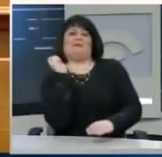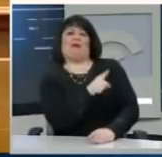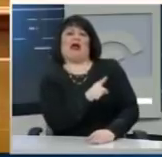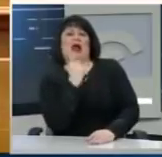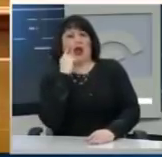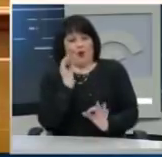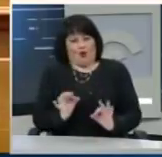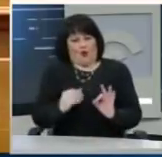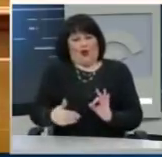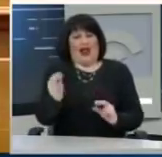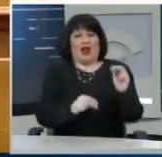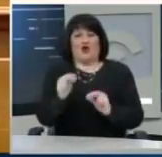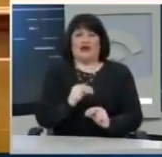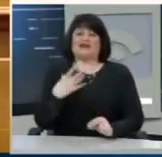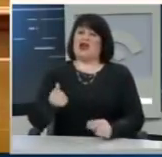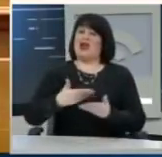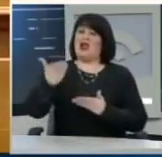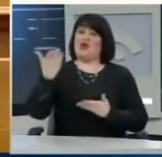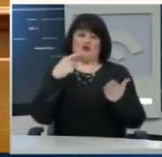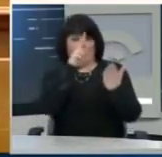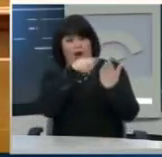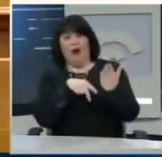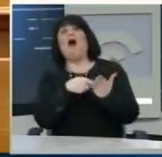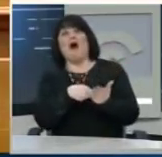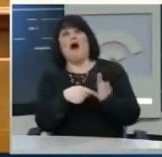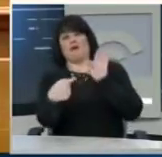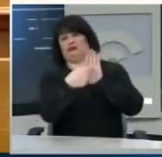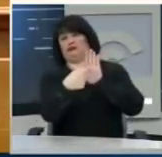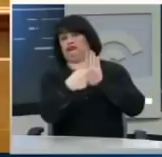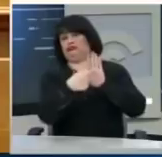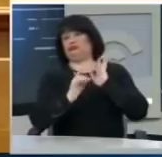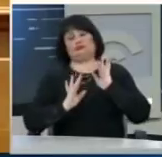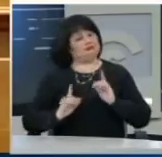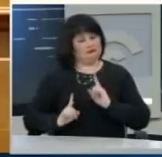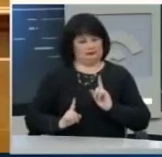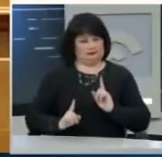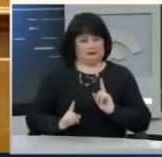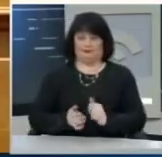λέμε υπήρχαν δημοσιεύματα, τα λάβαμε υπόψη μας, σας τα θέτουμε και σε εσάς υπόψη.